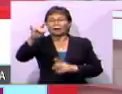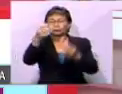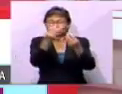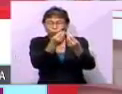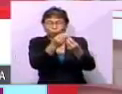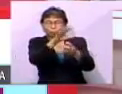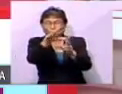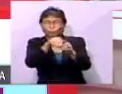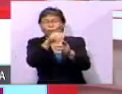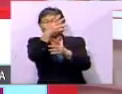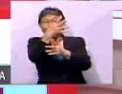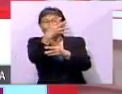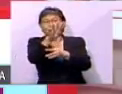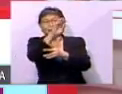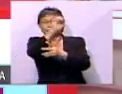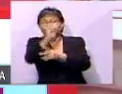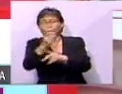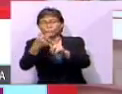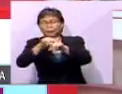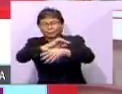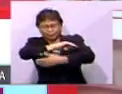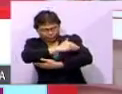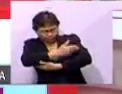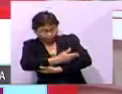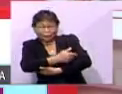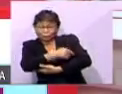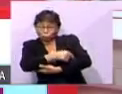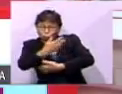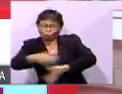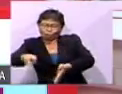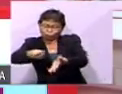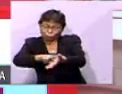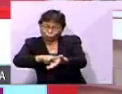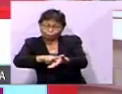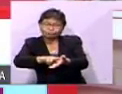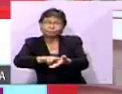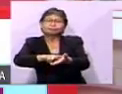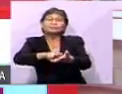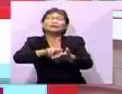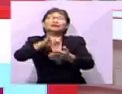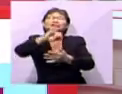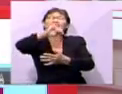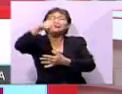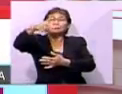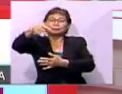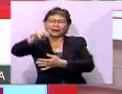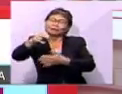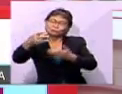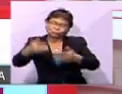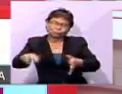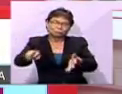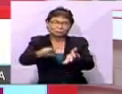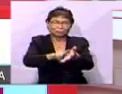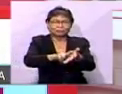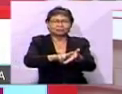itu meliputi 14% daripada bayi yang telah didaftarkan di Jabatan Pendaftaran Negara